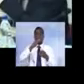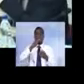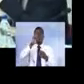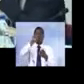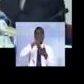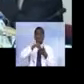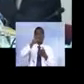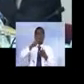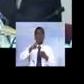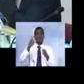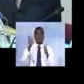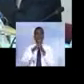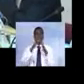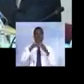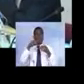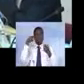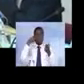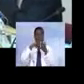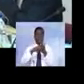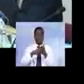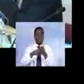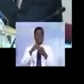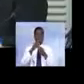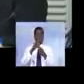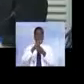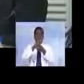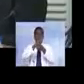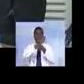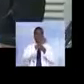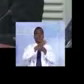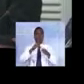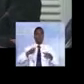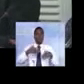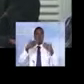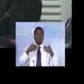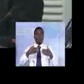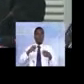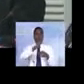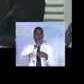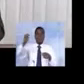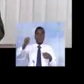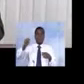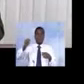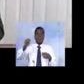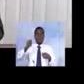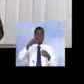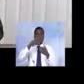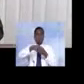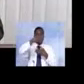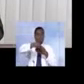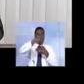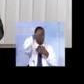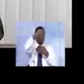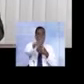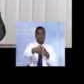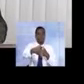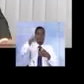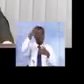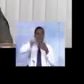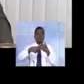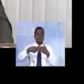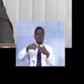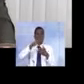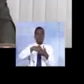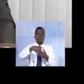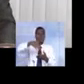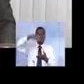2014, le Conseil a noté une évolution satisfaisante. Au niveau des dépenses, le taux de réalisation s'est